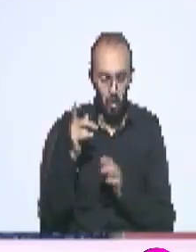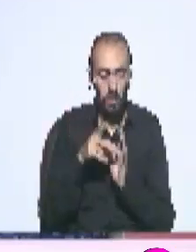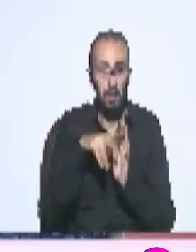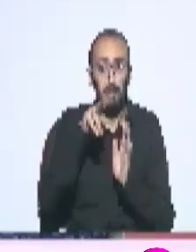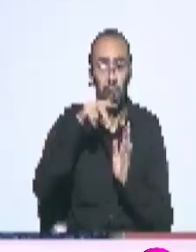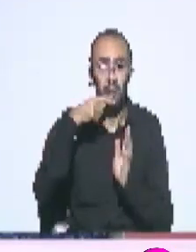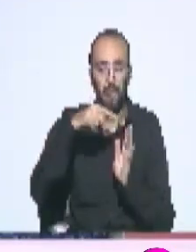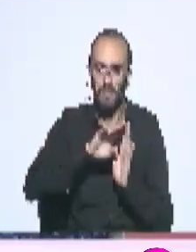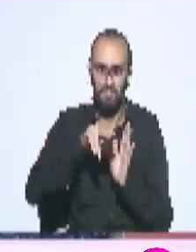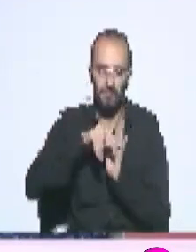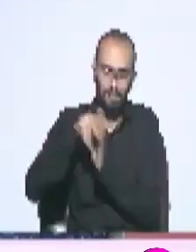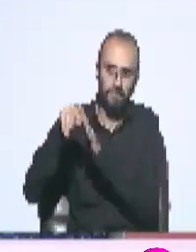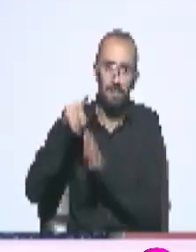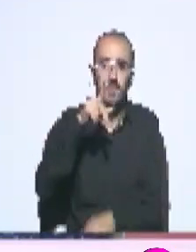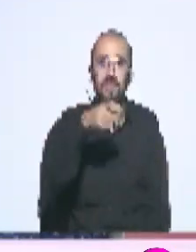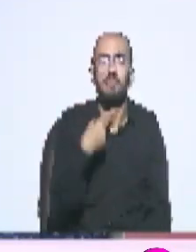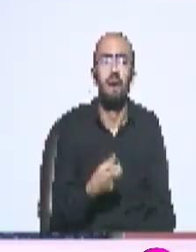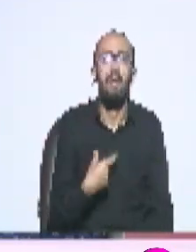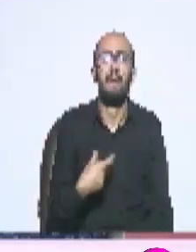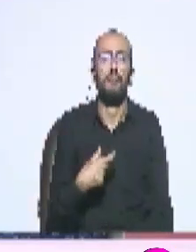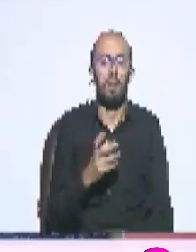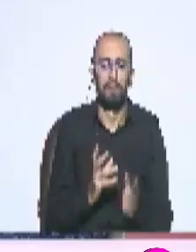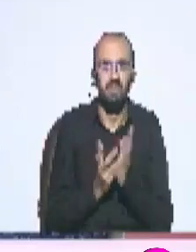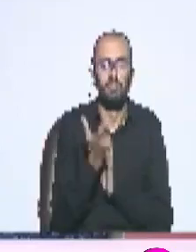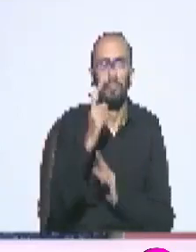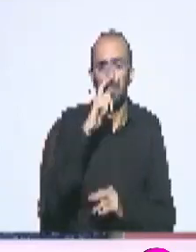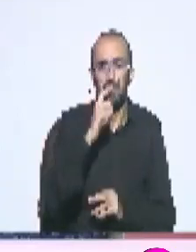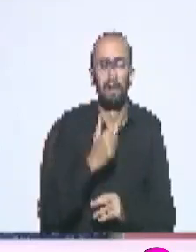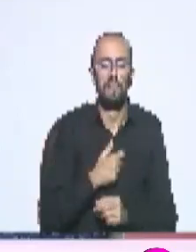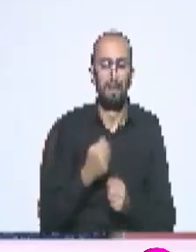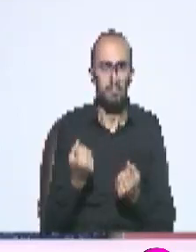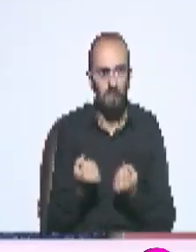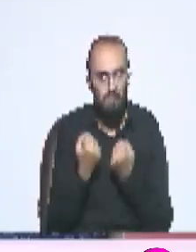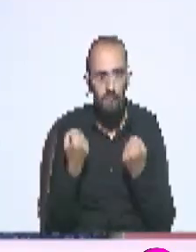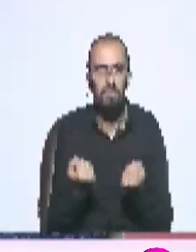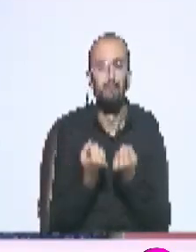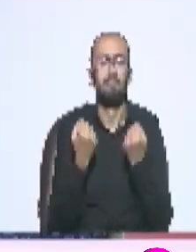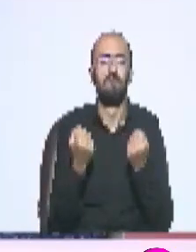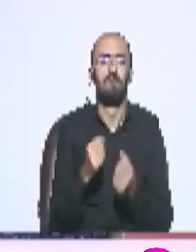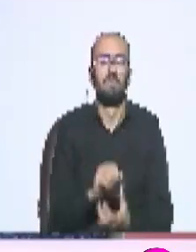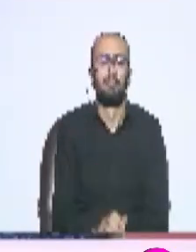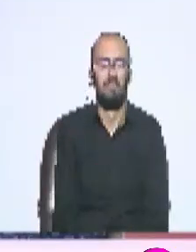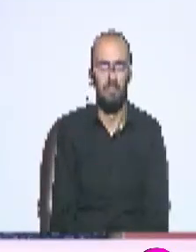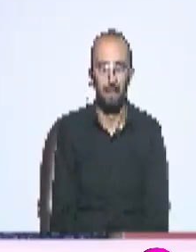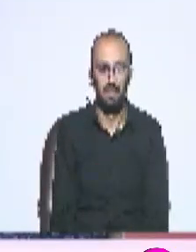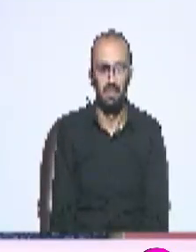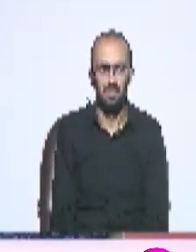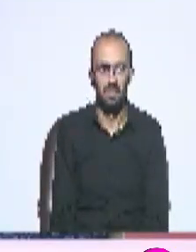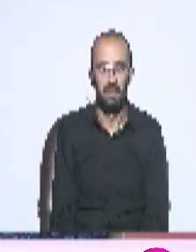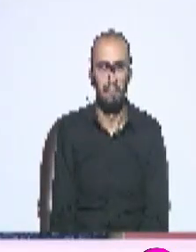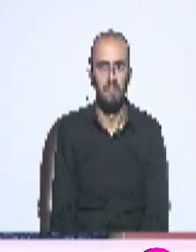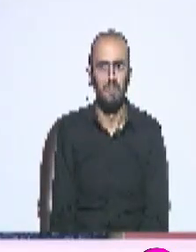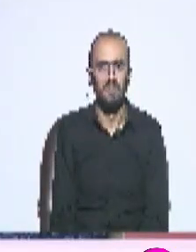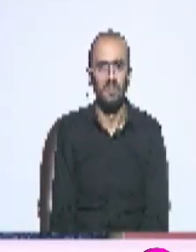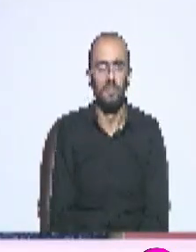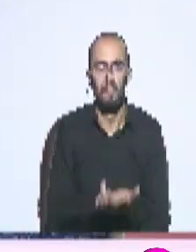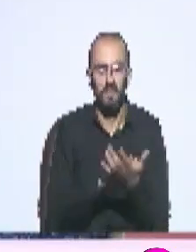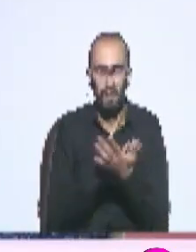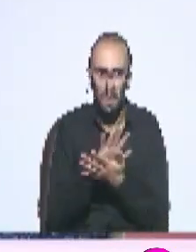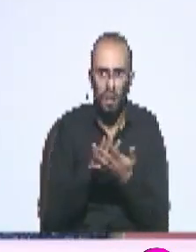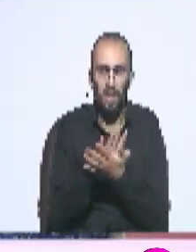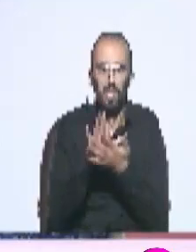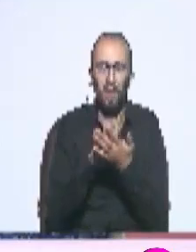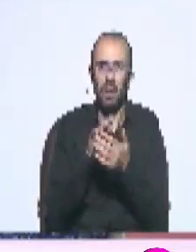عليها عشان تطورها يعني ما بنفضل اني مور نتكلم عن المشاكل اللي تسببت في الطفوله او من